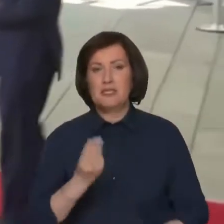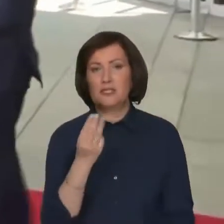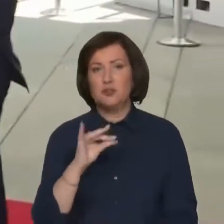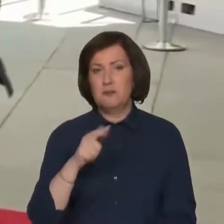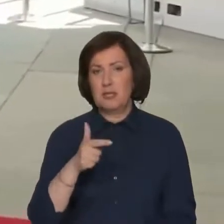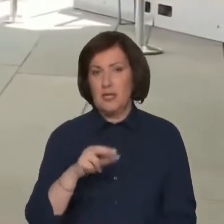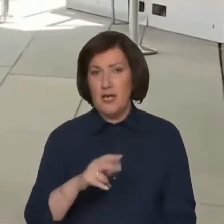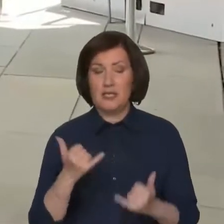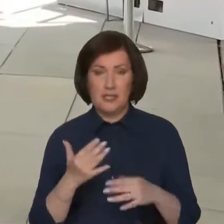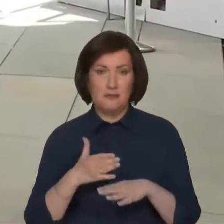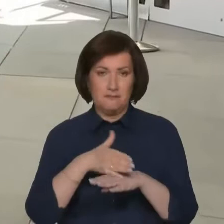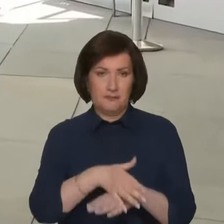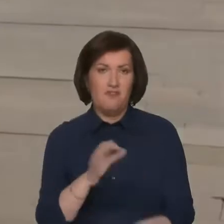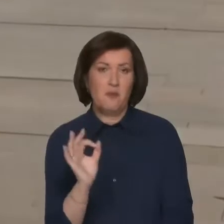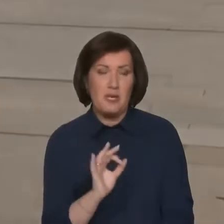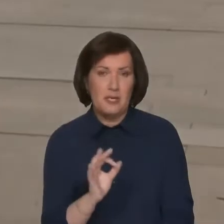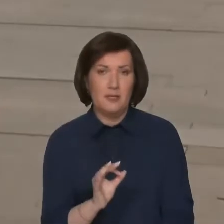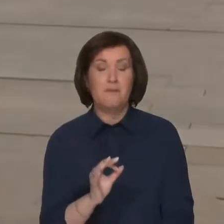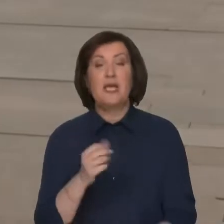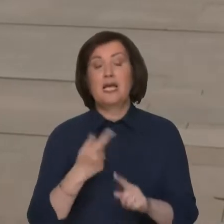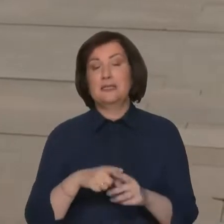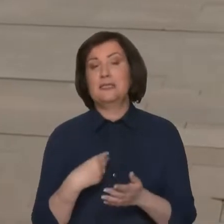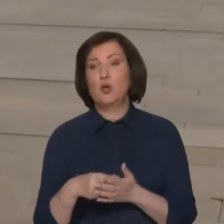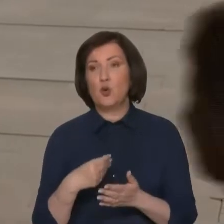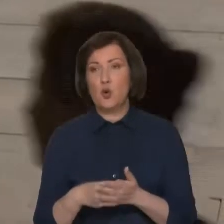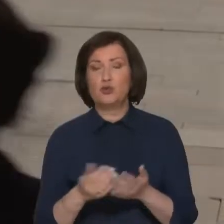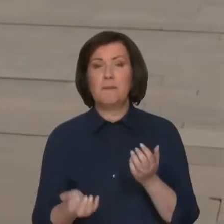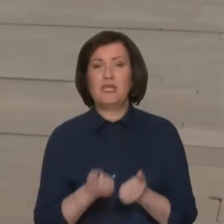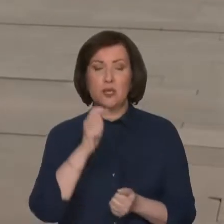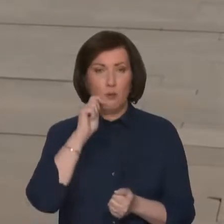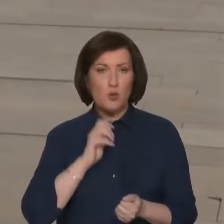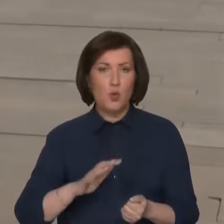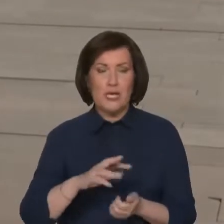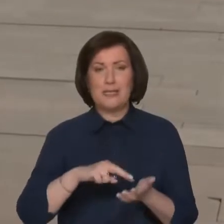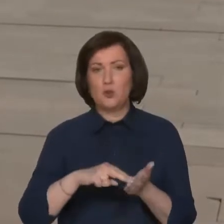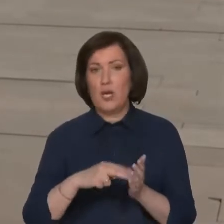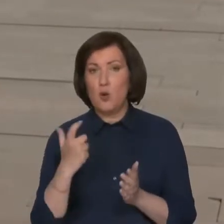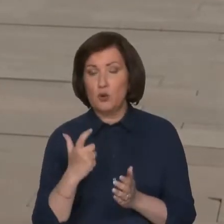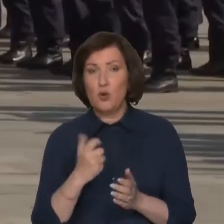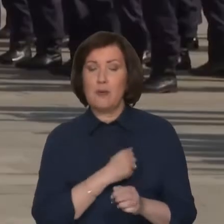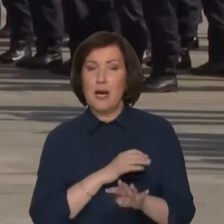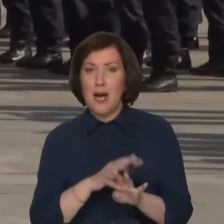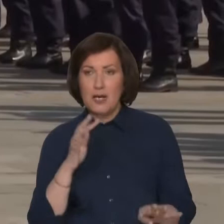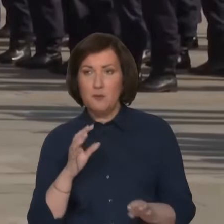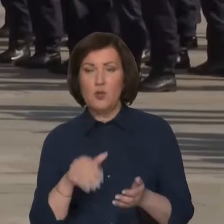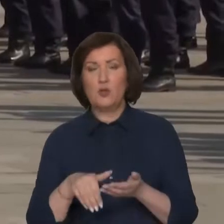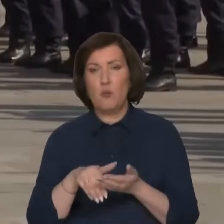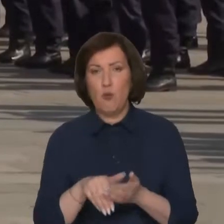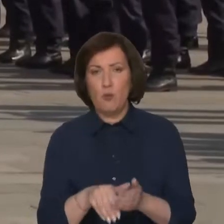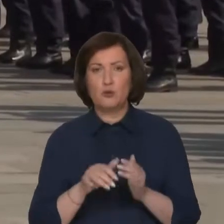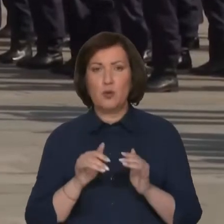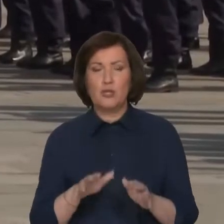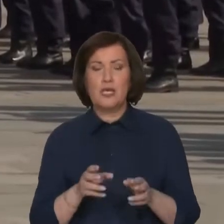Шмигаль. Нині він із візитом у Берліні. За словами Шмигаля, ці гроші підтримують українську економіку, армію та допоможуть